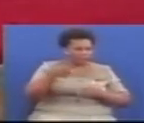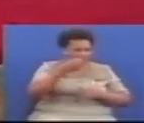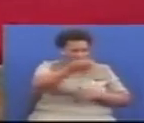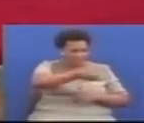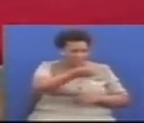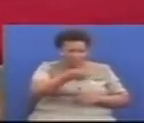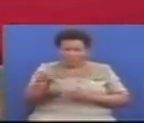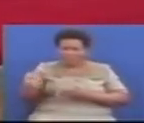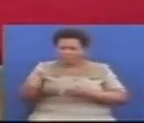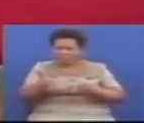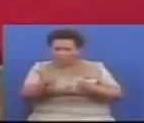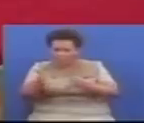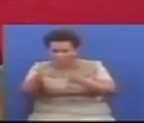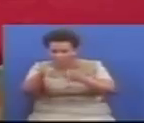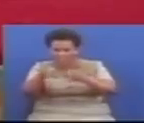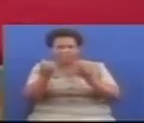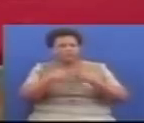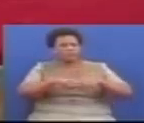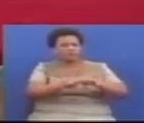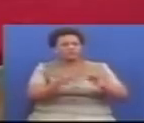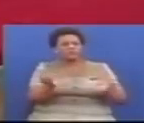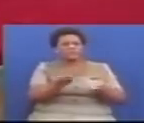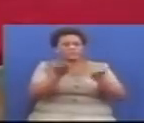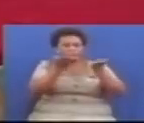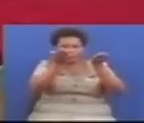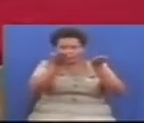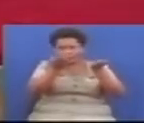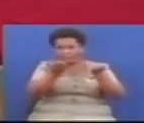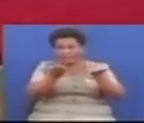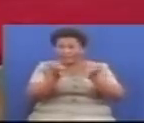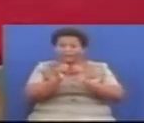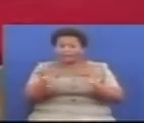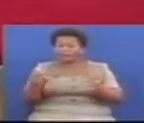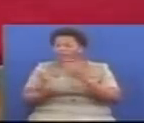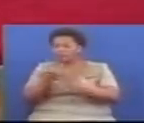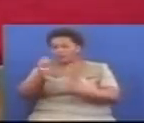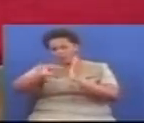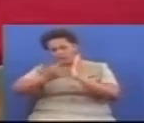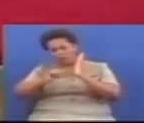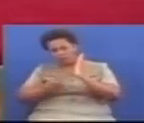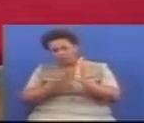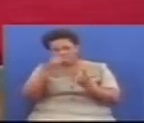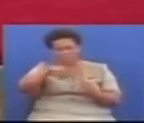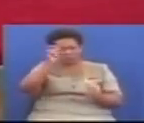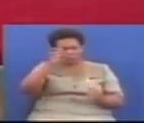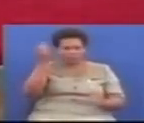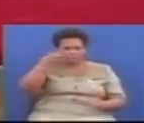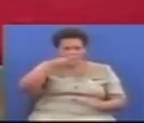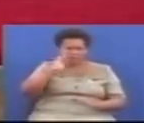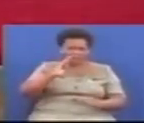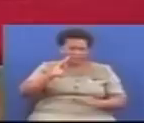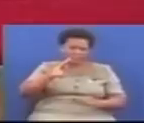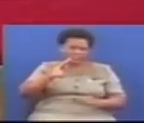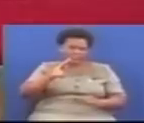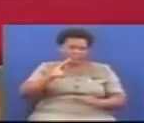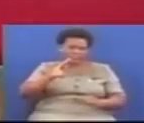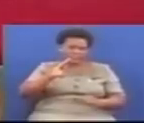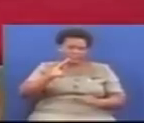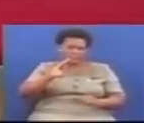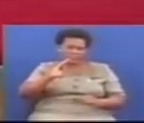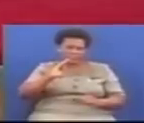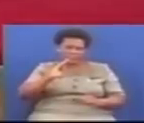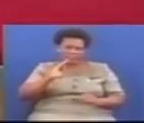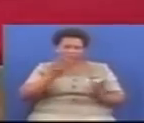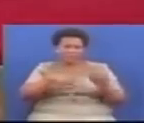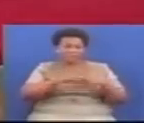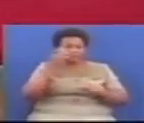vitongoji katika shughuli za maendeleo. Hata hivyo, kwa mujibu wa kanuni za uchaguzi wa wenyeviti wa serikali za vijiji, mitaa, vitongoji